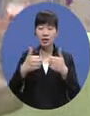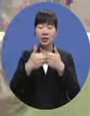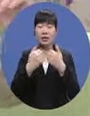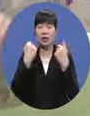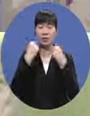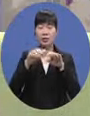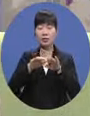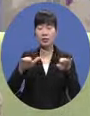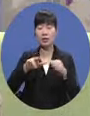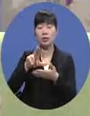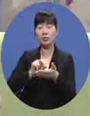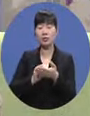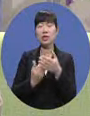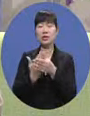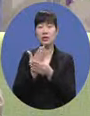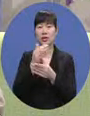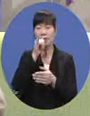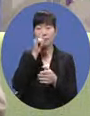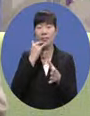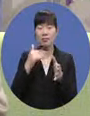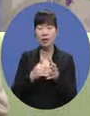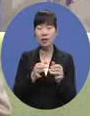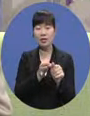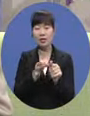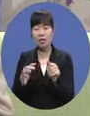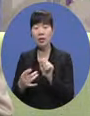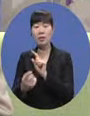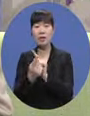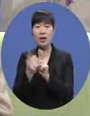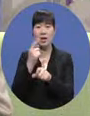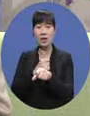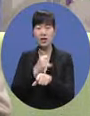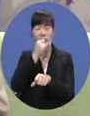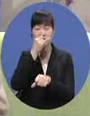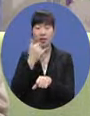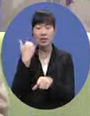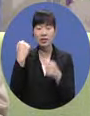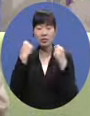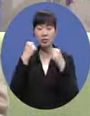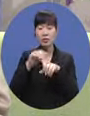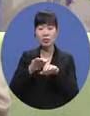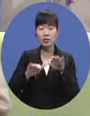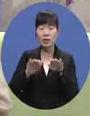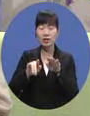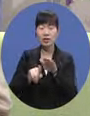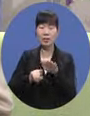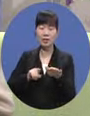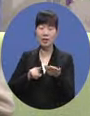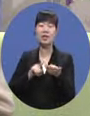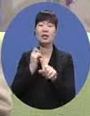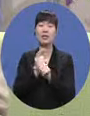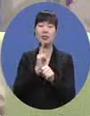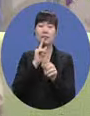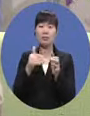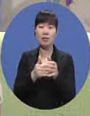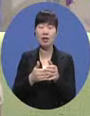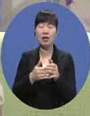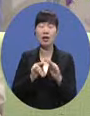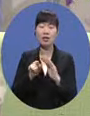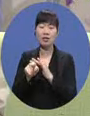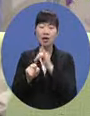힘의 균형의 문제가 생겨버린 거예요. 그러니까 이 따돌림을 받는 아이는 힘의 균형에서 밀리는 거거든요. 이미 밀린 거죠. 밀린 네. 건데